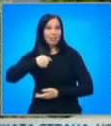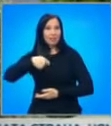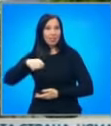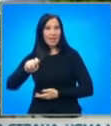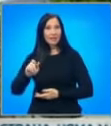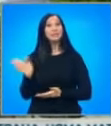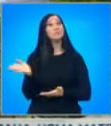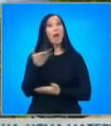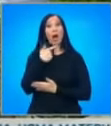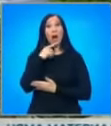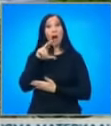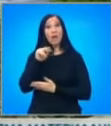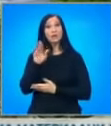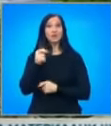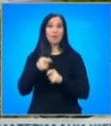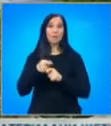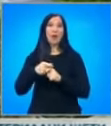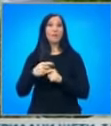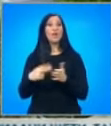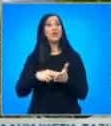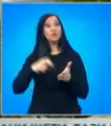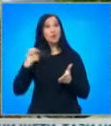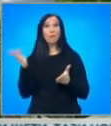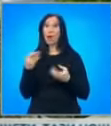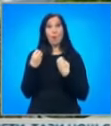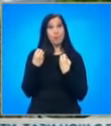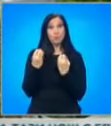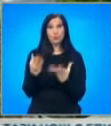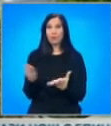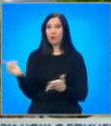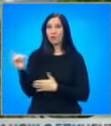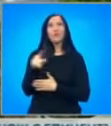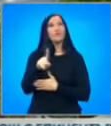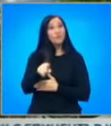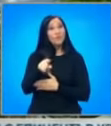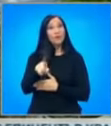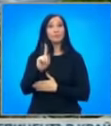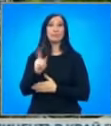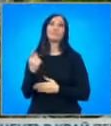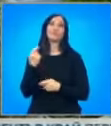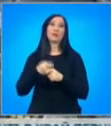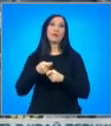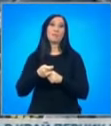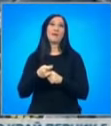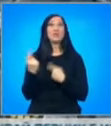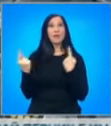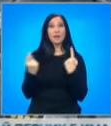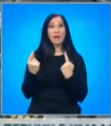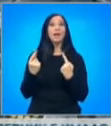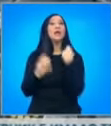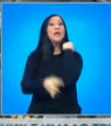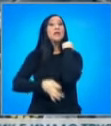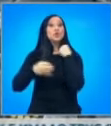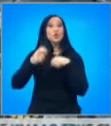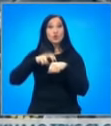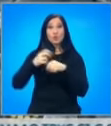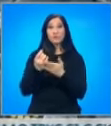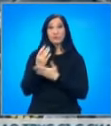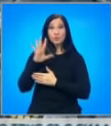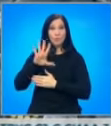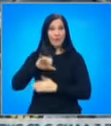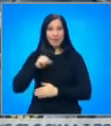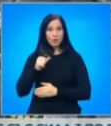му казали, че ще направят изключение и му бяха позволили да дойде. Това и трябваше да прави, да играе. Сагата с Джокович започна